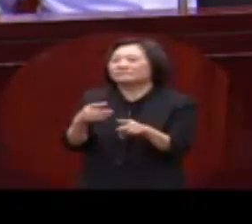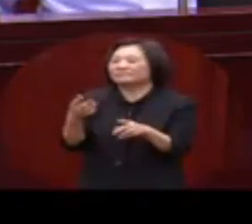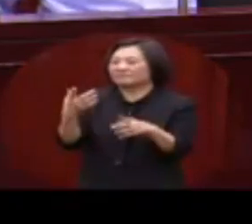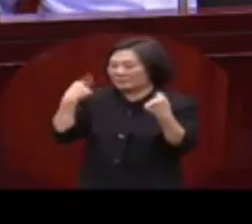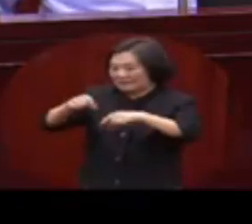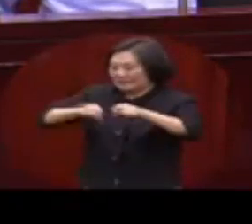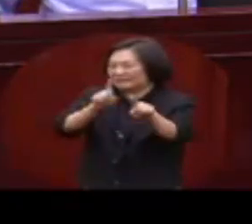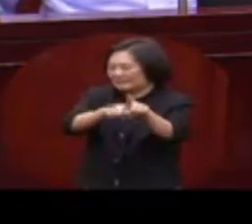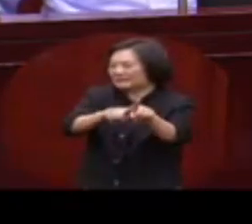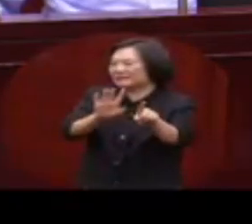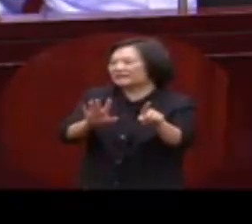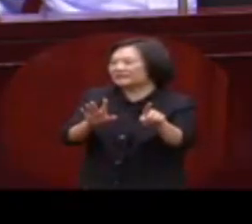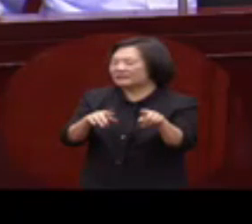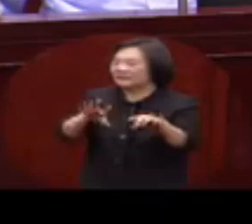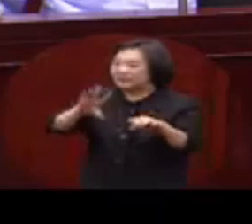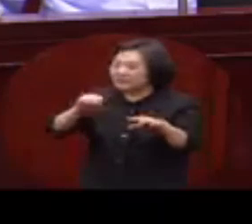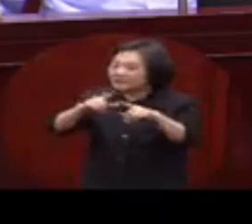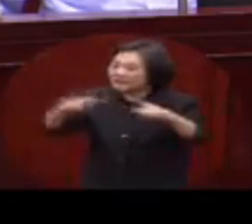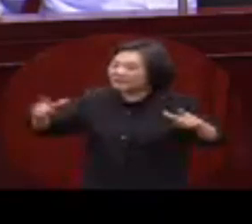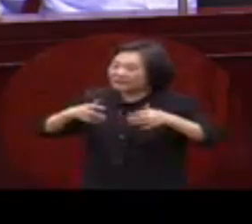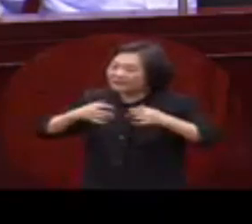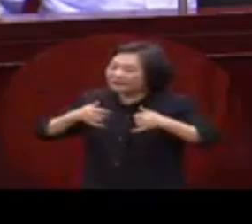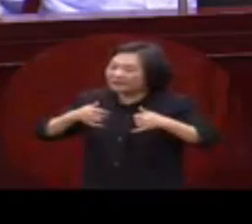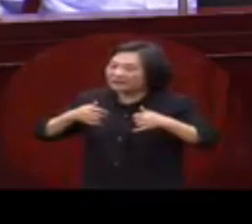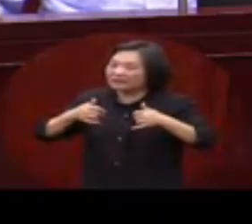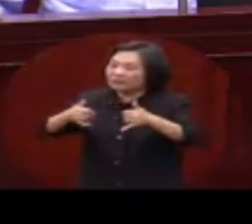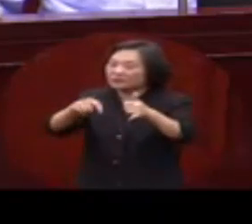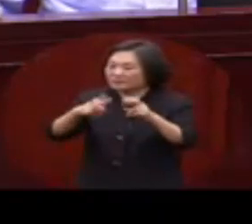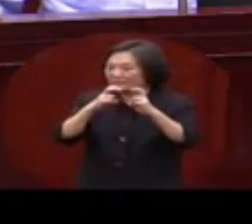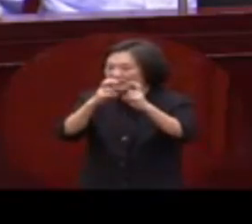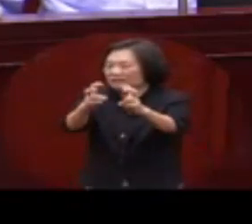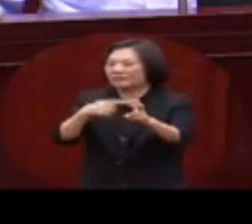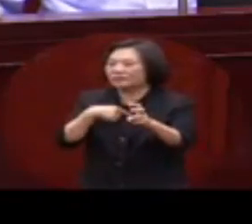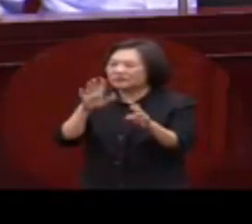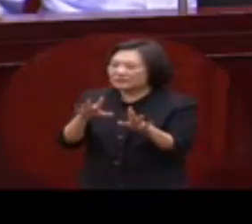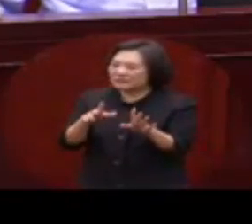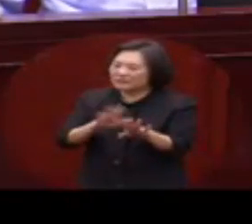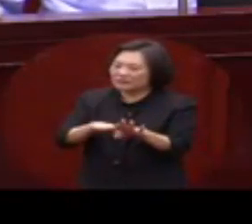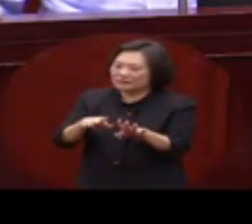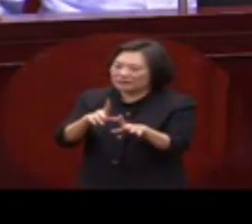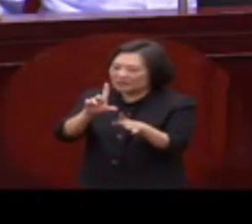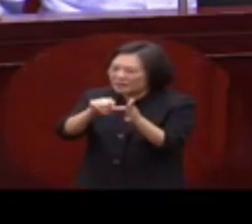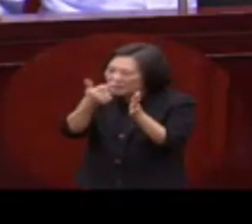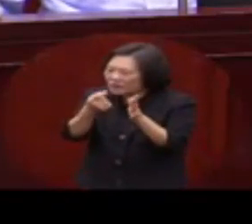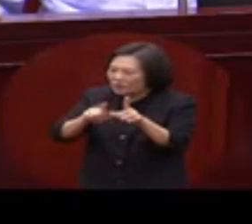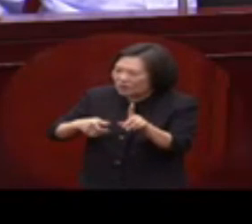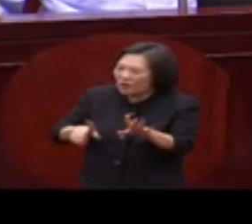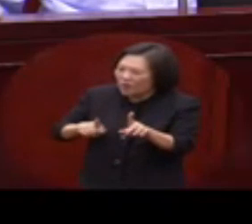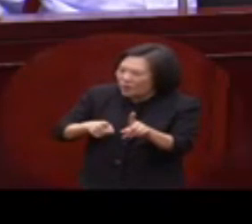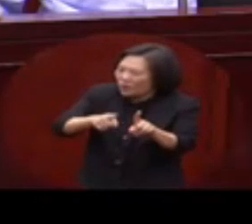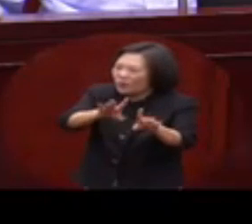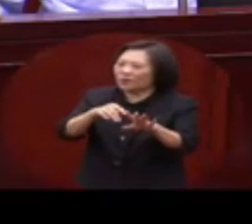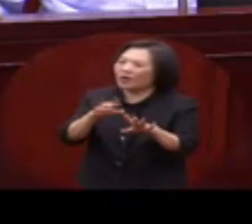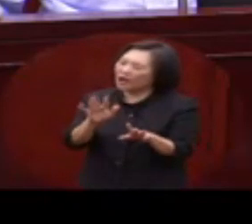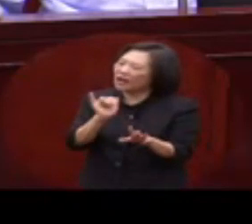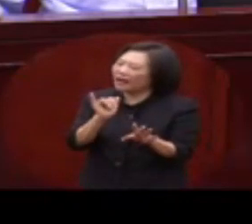在落后大概3.5%的，不过我们会增加前盾机以后哦。大概会把工程再追上来，所以到目前为止是还在可接受